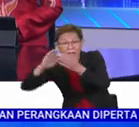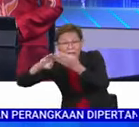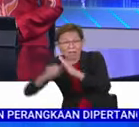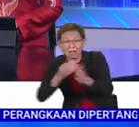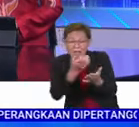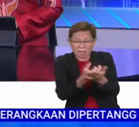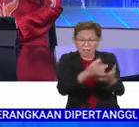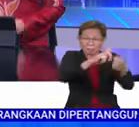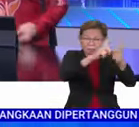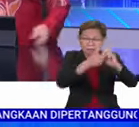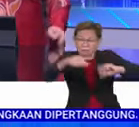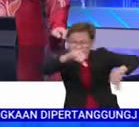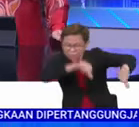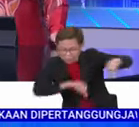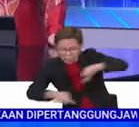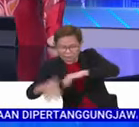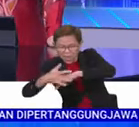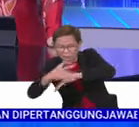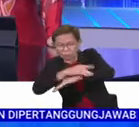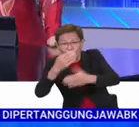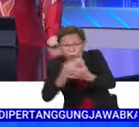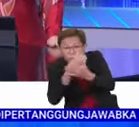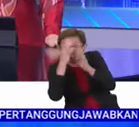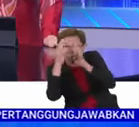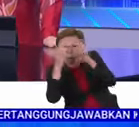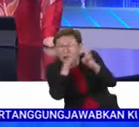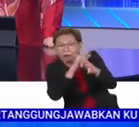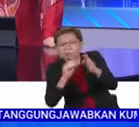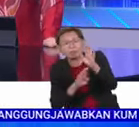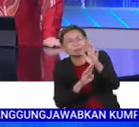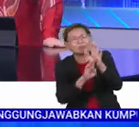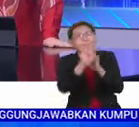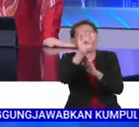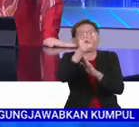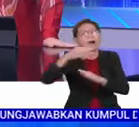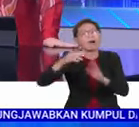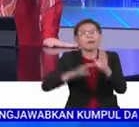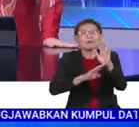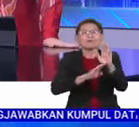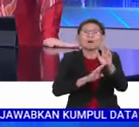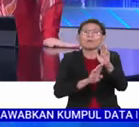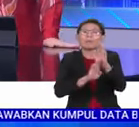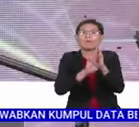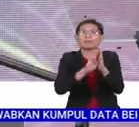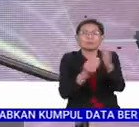digital, sains, teknologi dan inovasi serta pertumbuhan hijau.